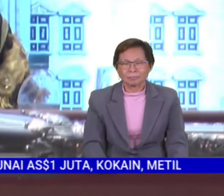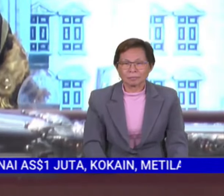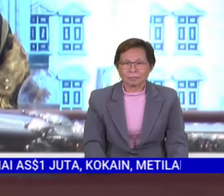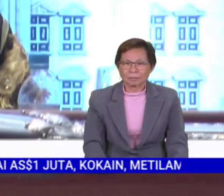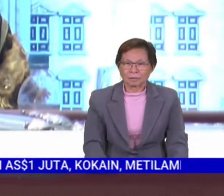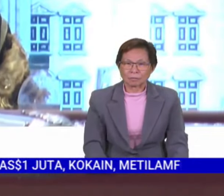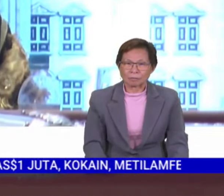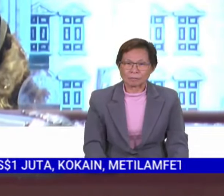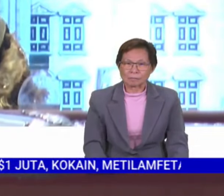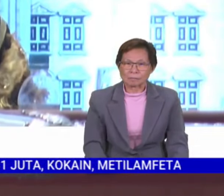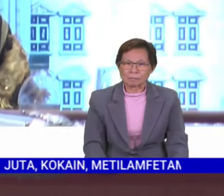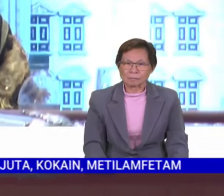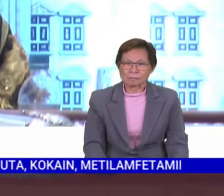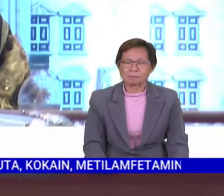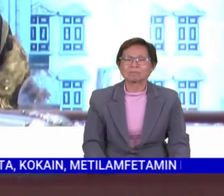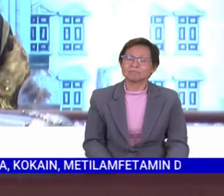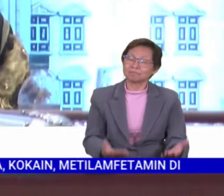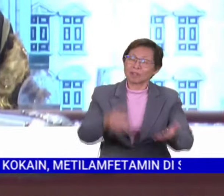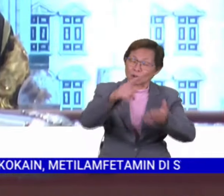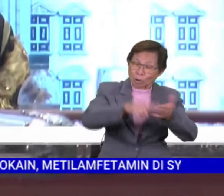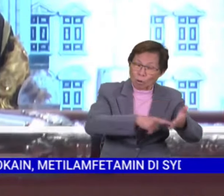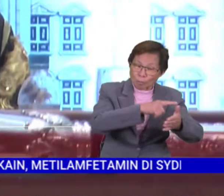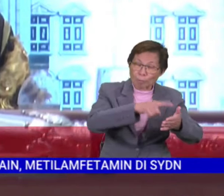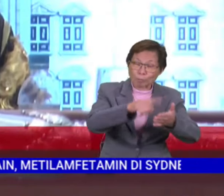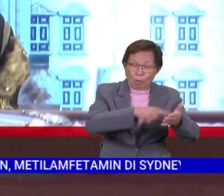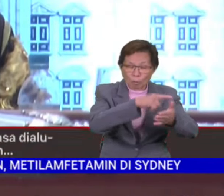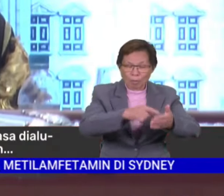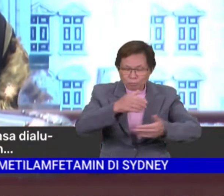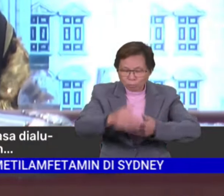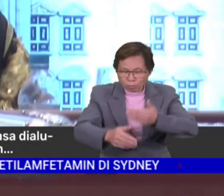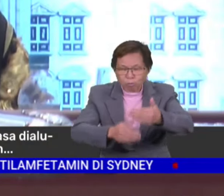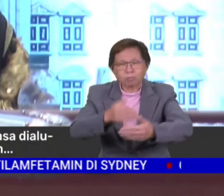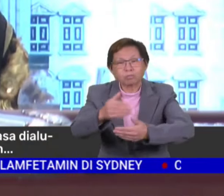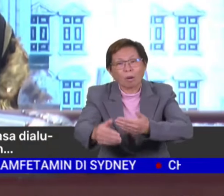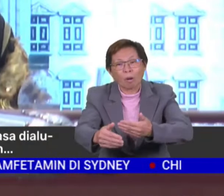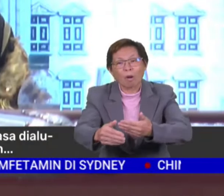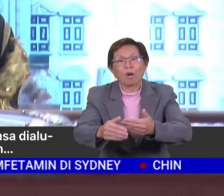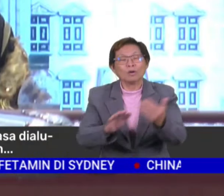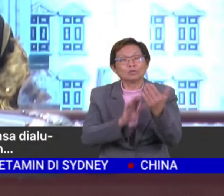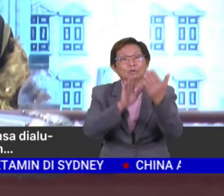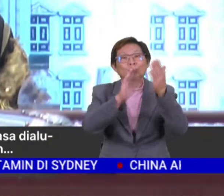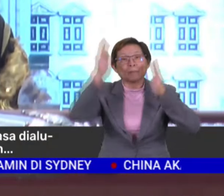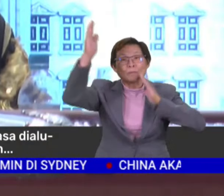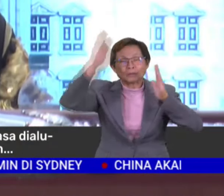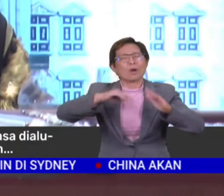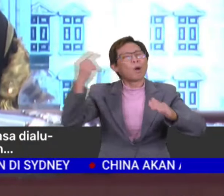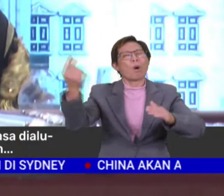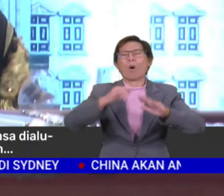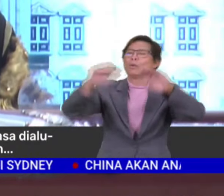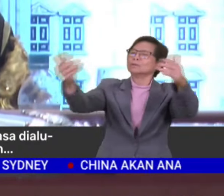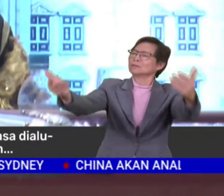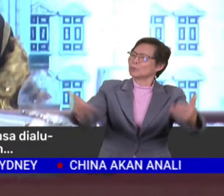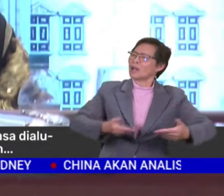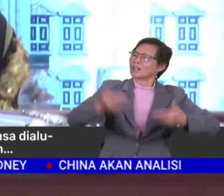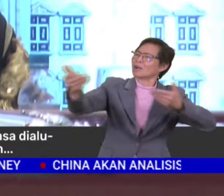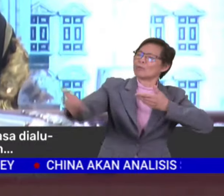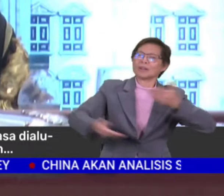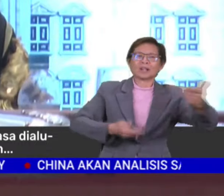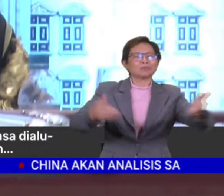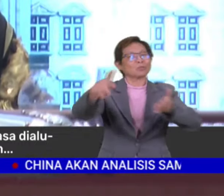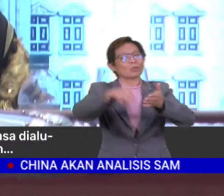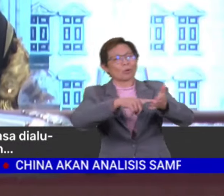Healthy attention and constructive comments towards the judiciary and its work are always to be welcomed as they help